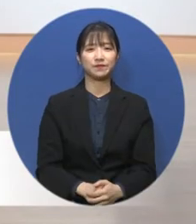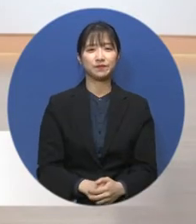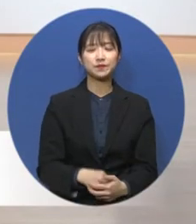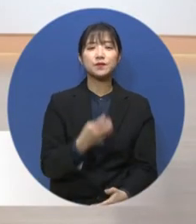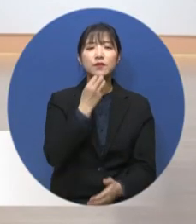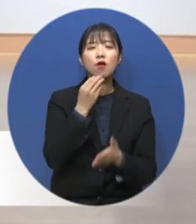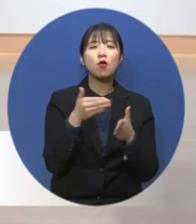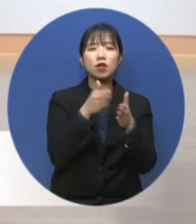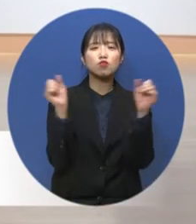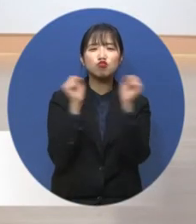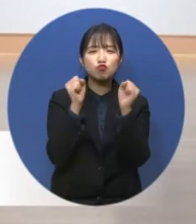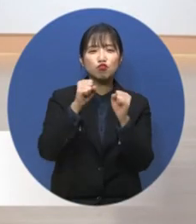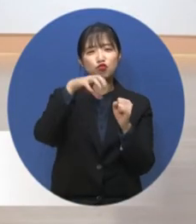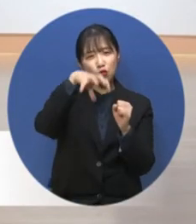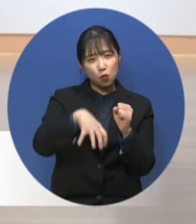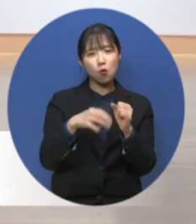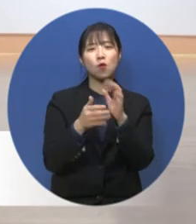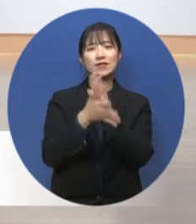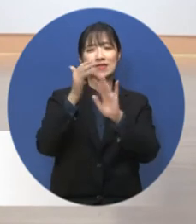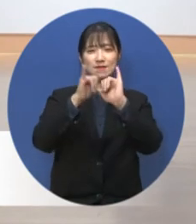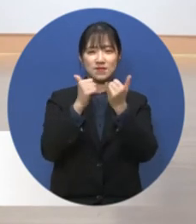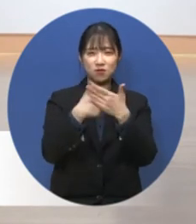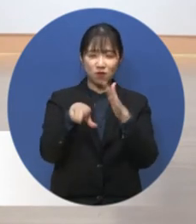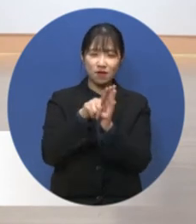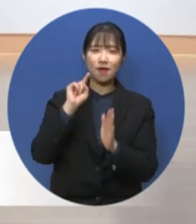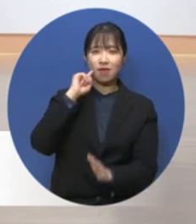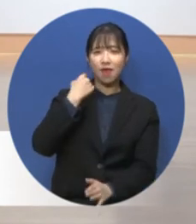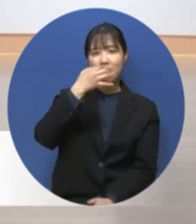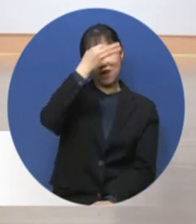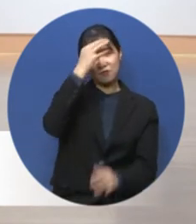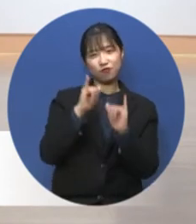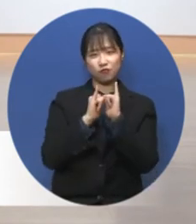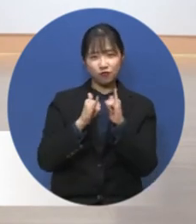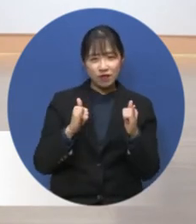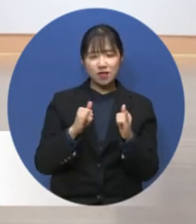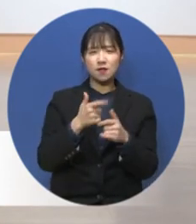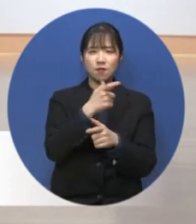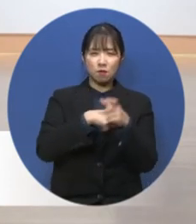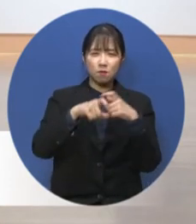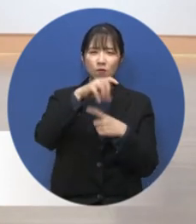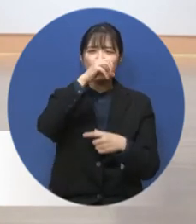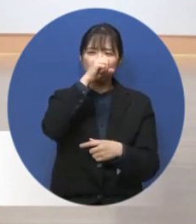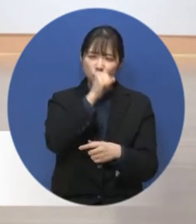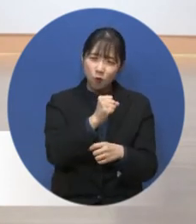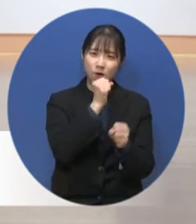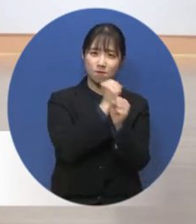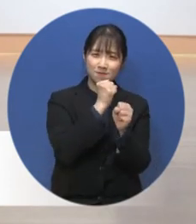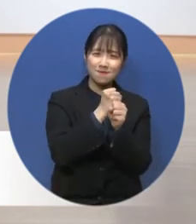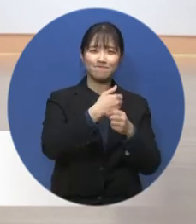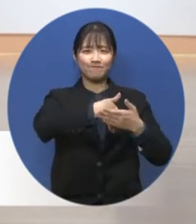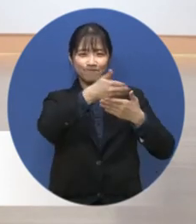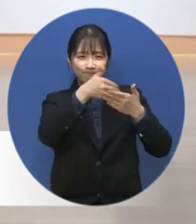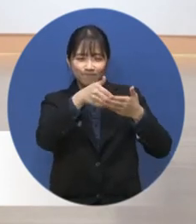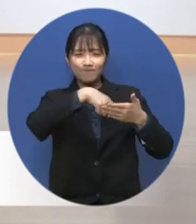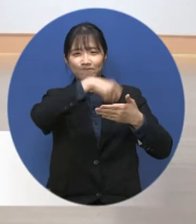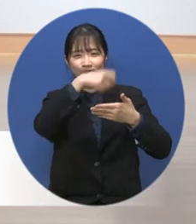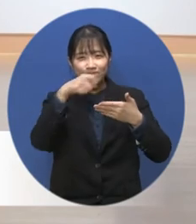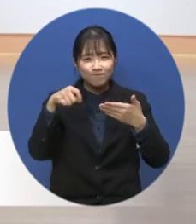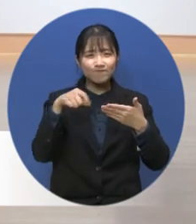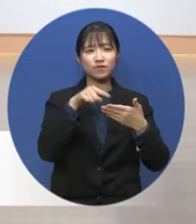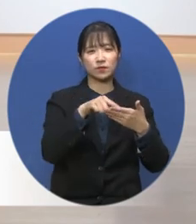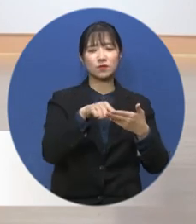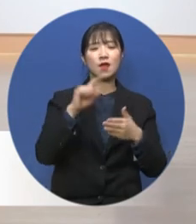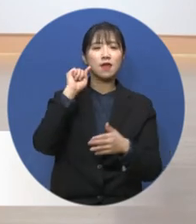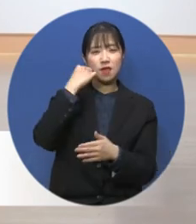그 시민들을 위해서 예술인들이 더 좋은 작품으로서 예술인들과